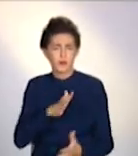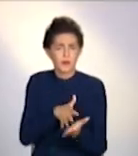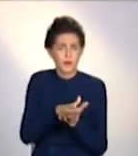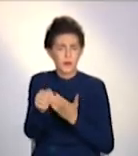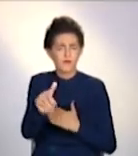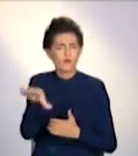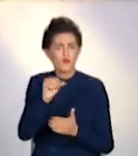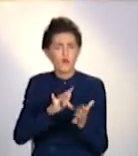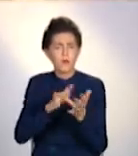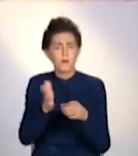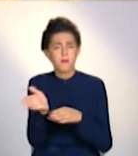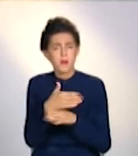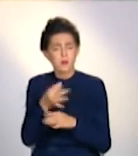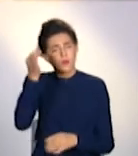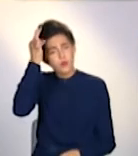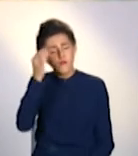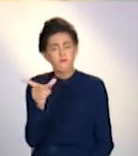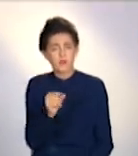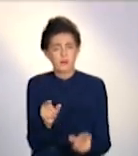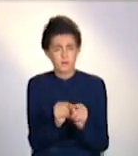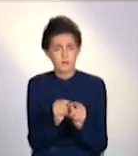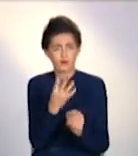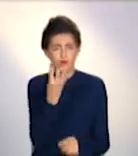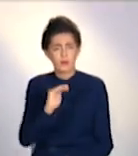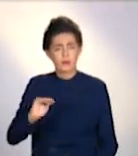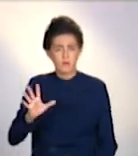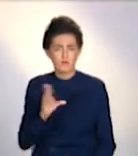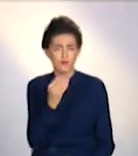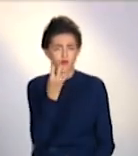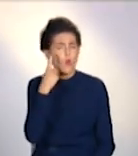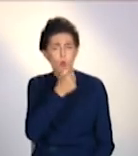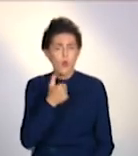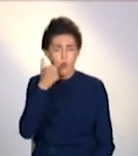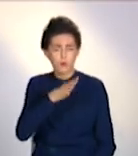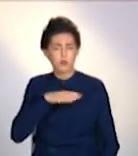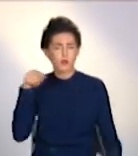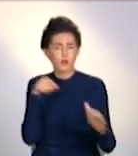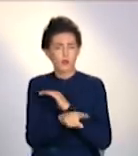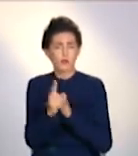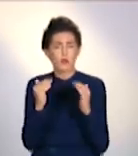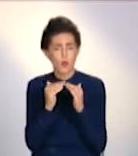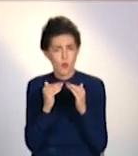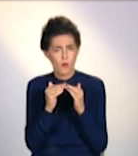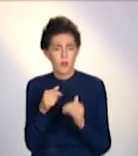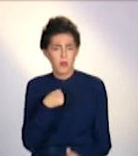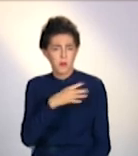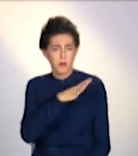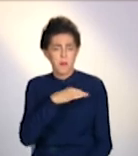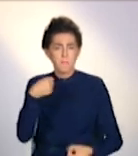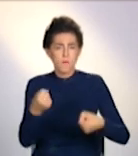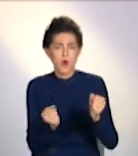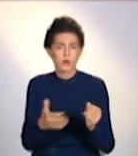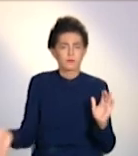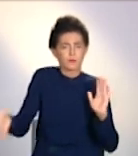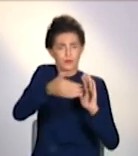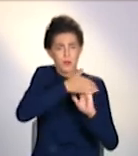квартал Маріуполя. Жінка з 4-річною дочкою тікали з дому. Я Настю в машині закрила